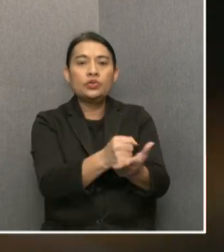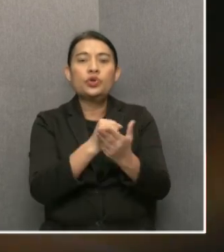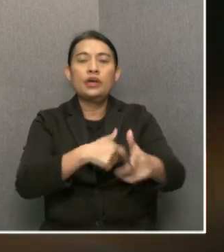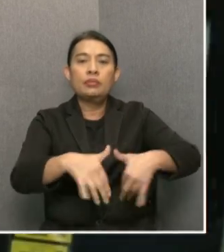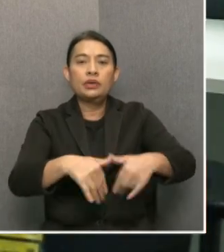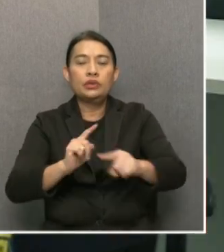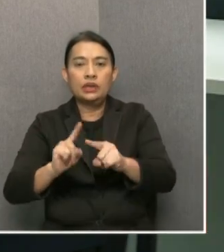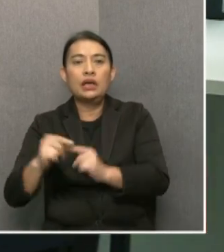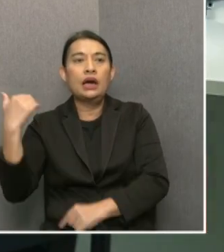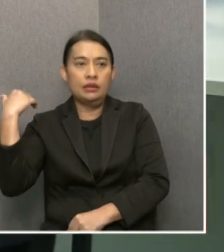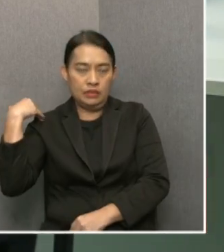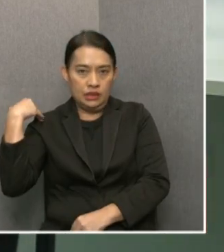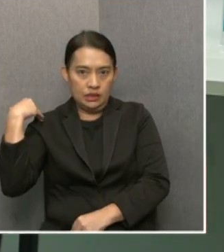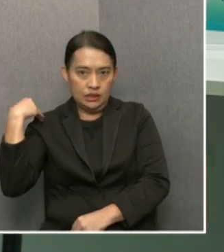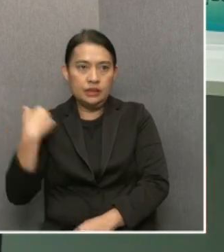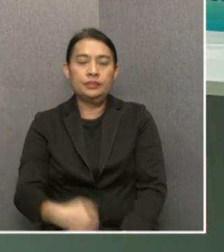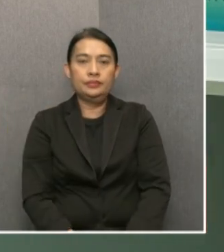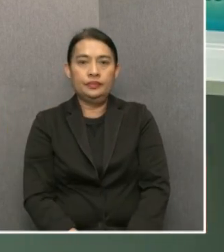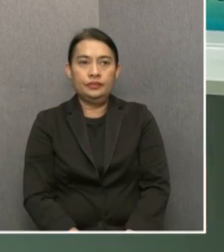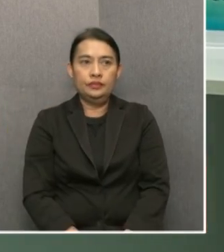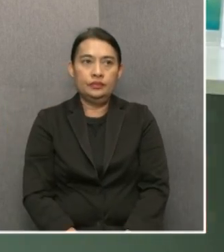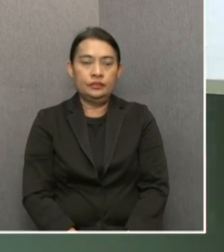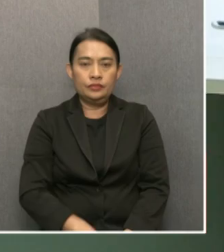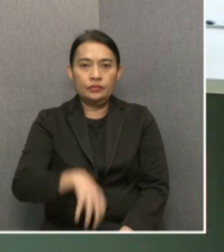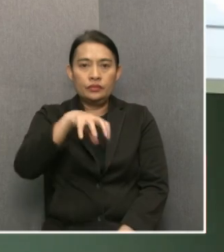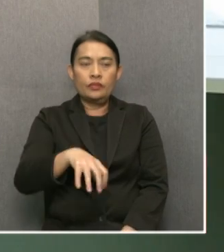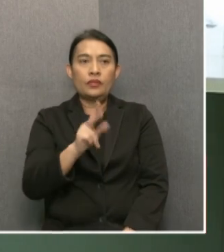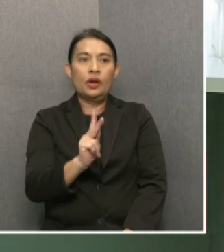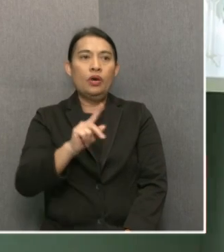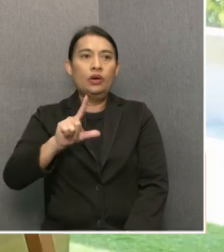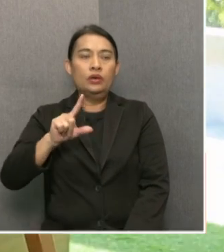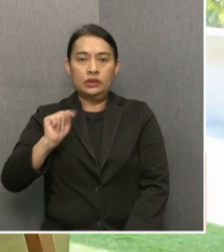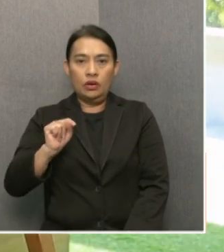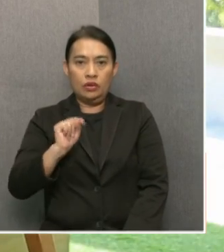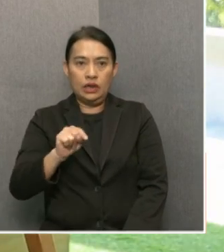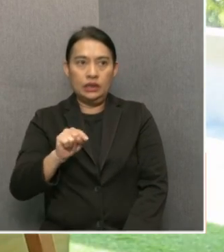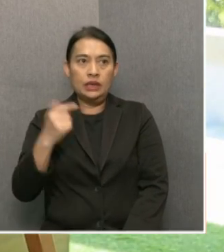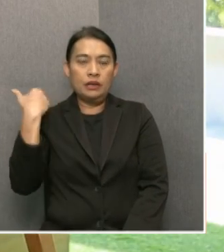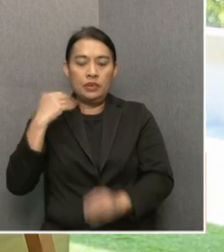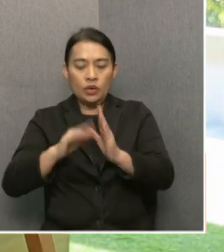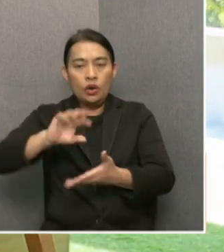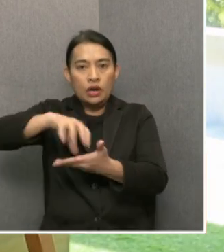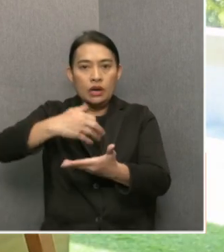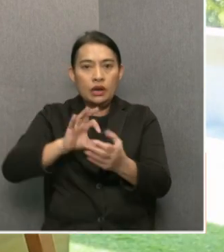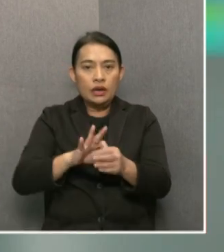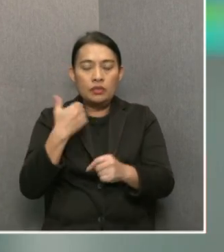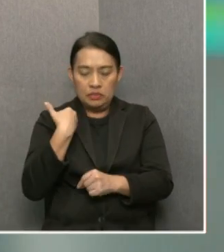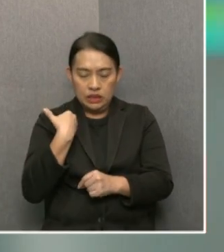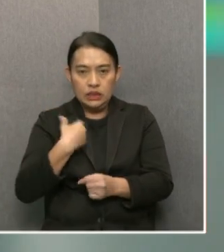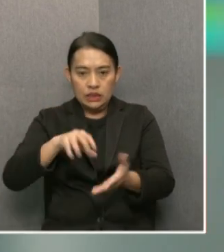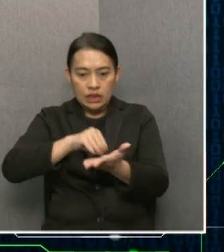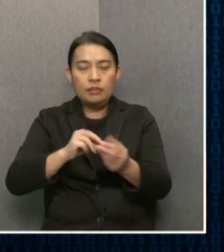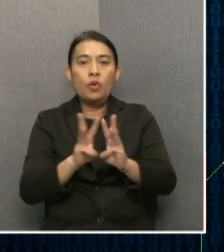ในหลายช่องทางค่ะ สำนักงานกลต.เองเนี่ยก็มีการรับเรื่องร้องเรียนในหลายๆช่องทางนะคะเช่น